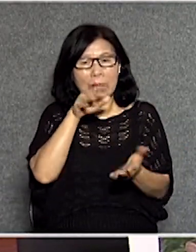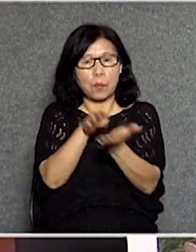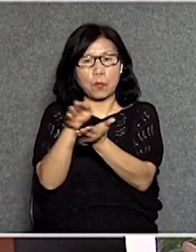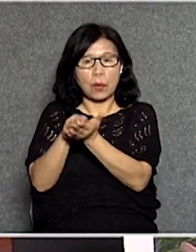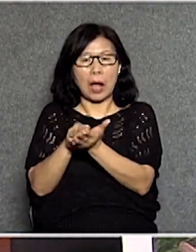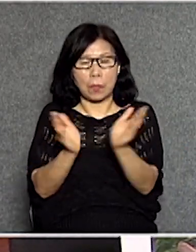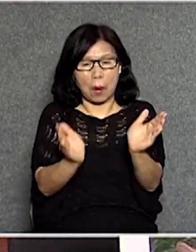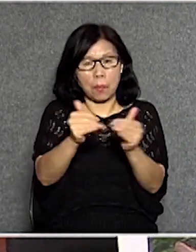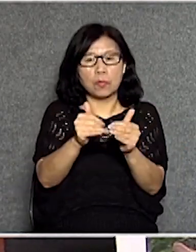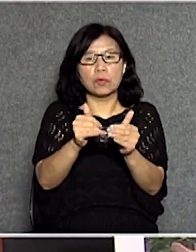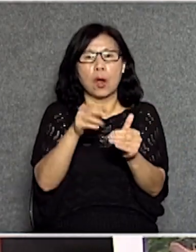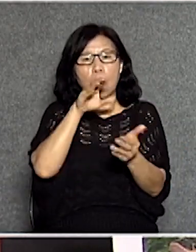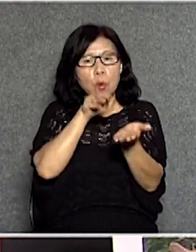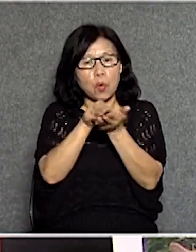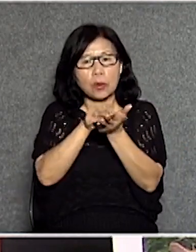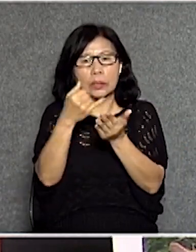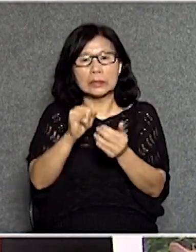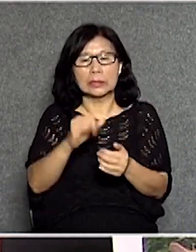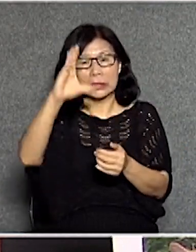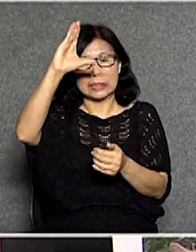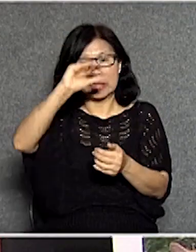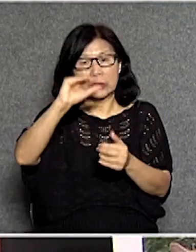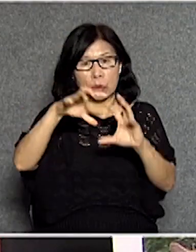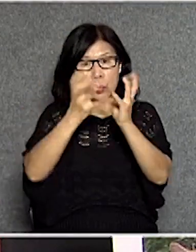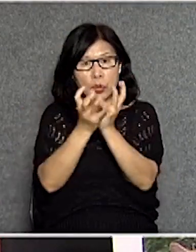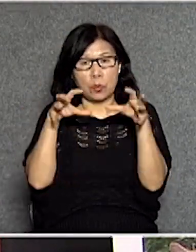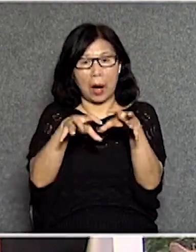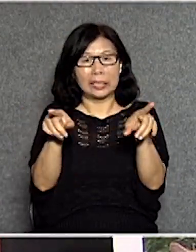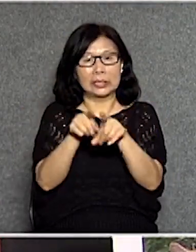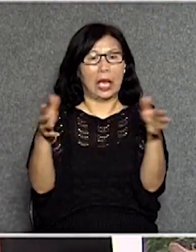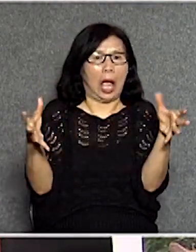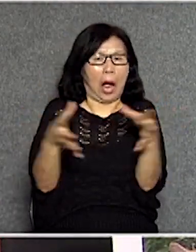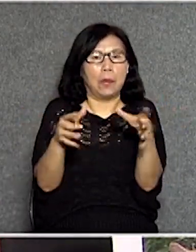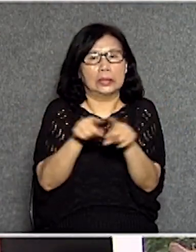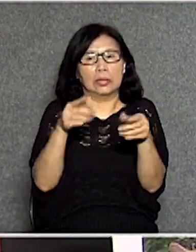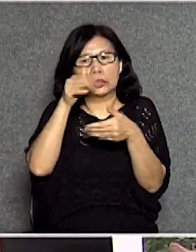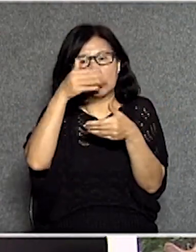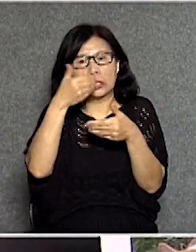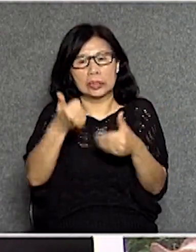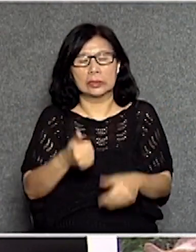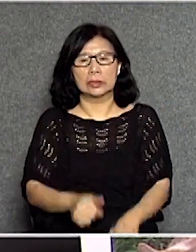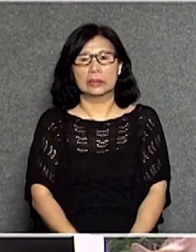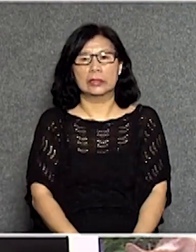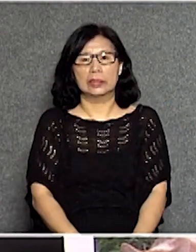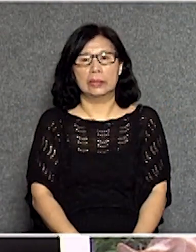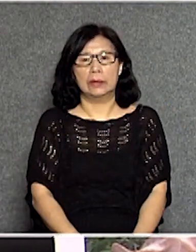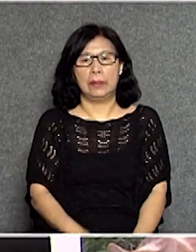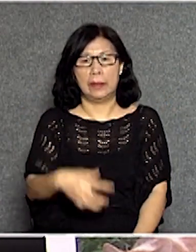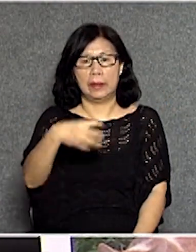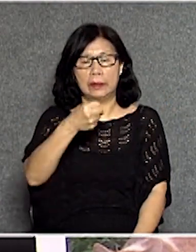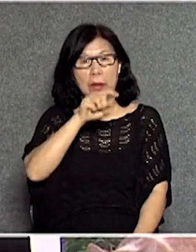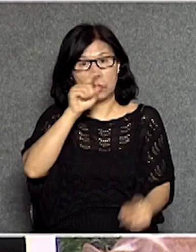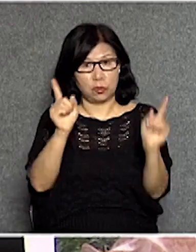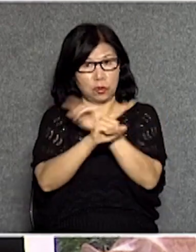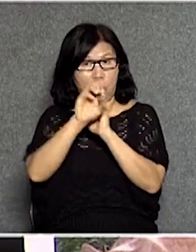籠都唔掂。你睇下夜晚有一扎老鼠喺度開 party。 張麗雲， 所以主席，我而家嘅問題